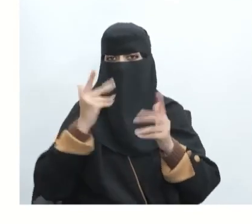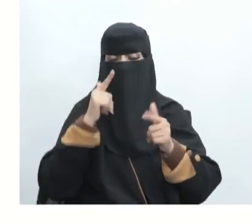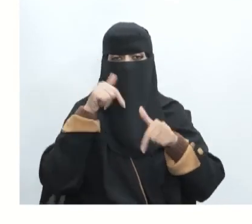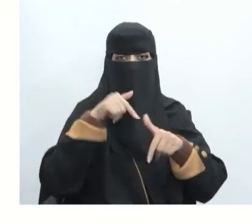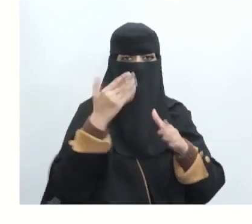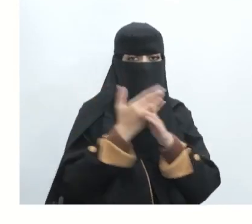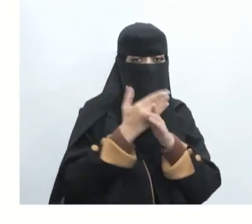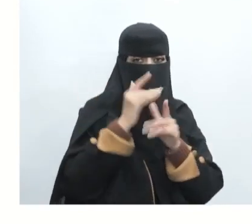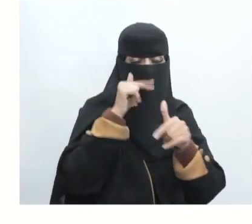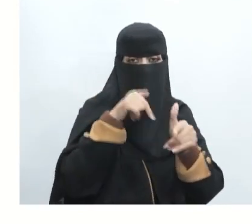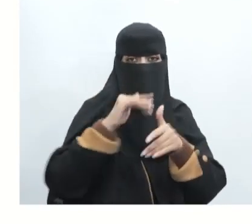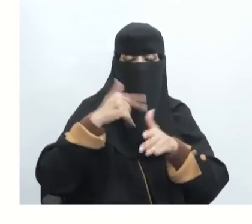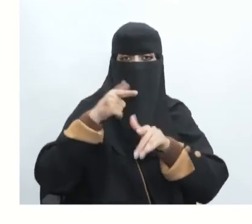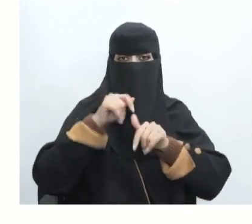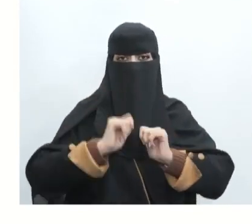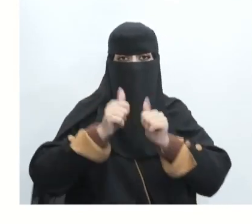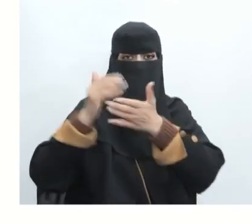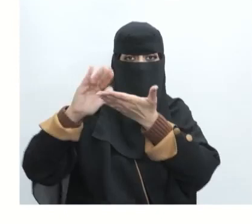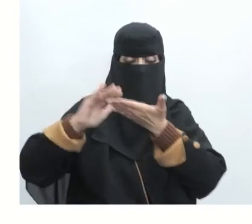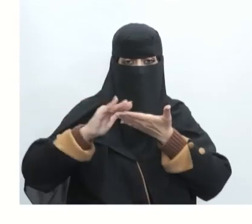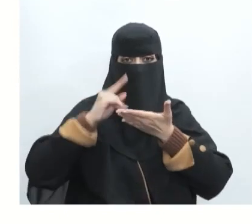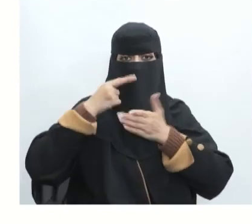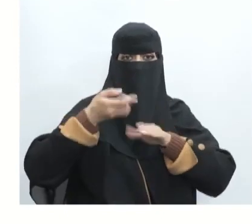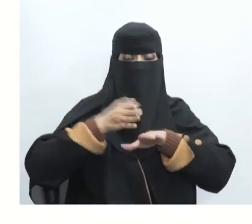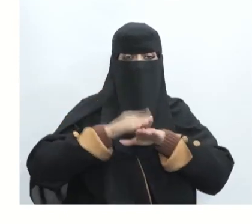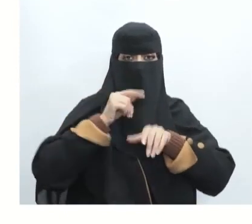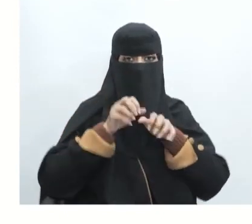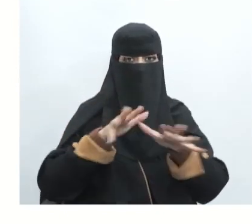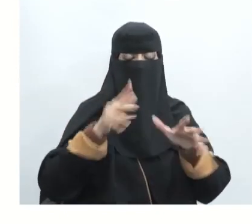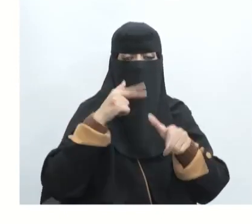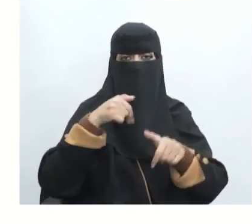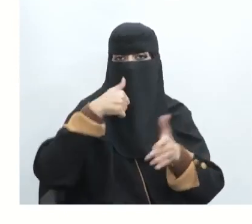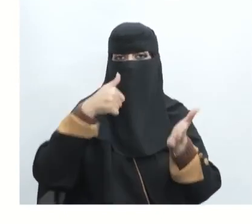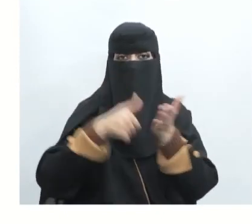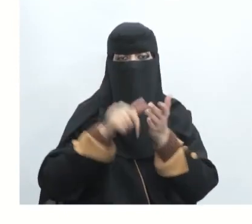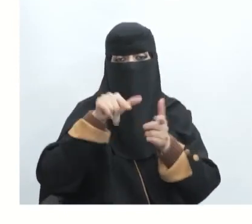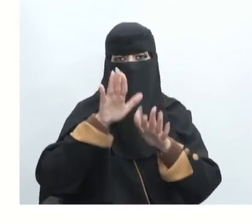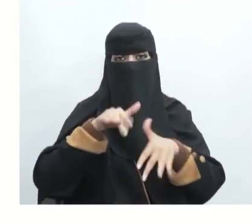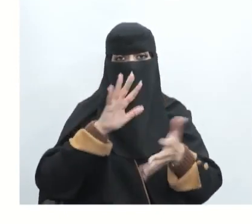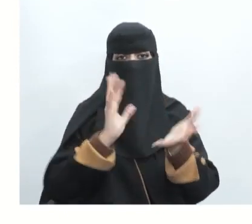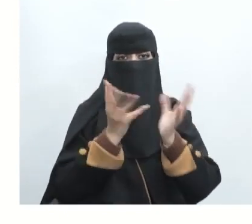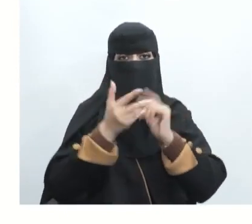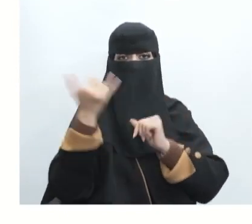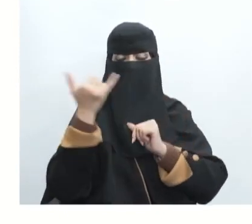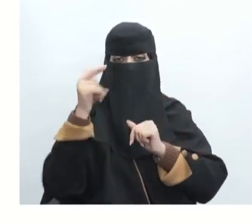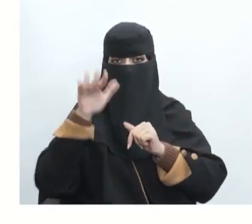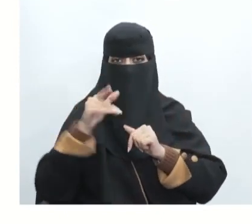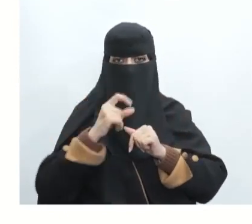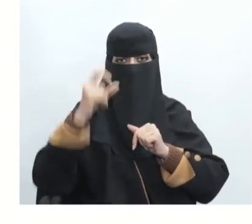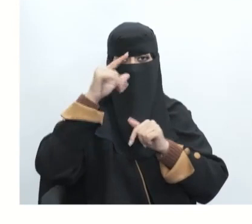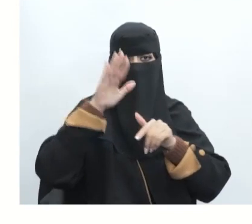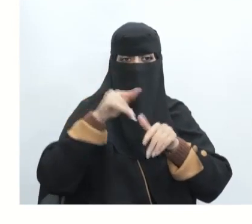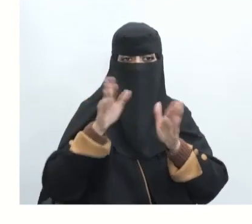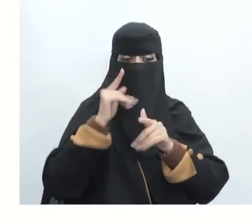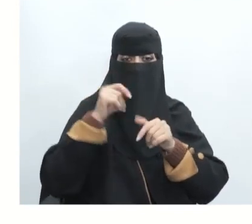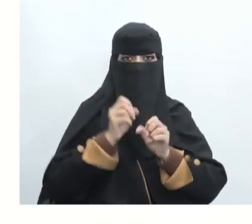والعوامل التي ساعدت على انتشار الاميه في العالم العربي والاسلامي